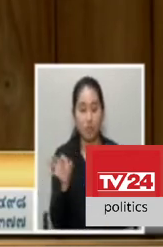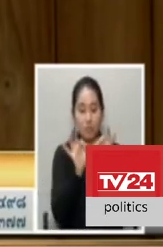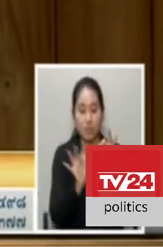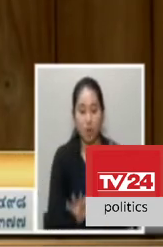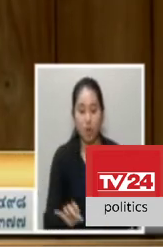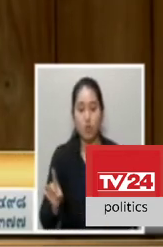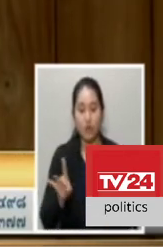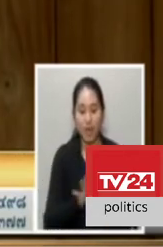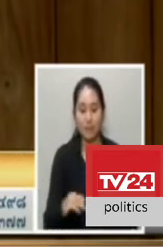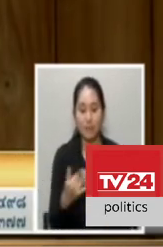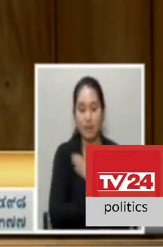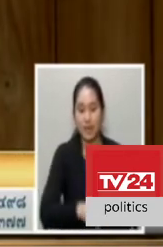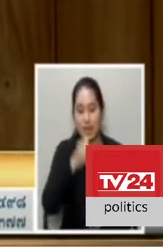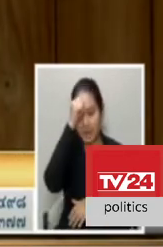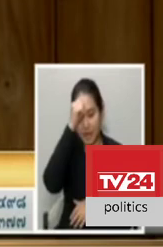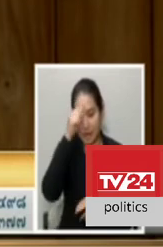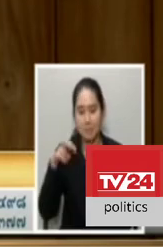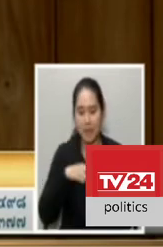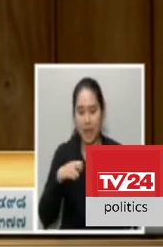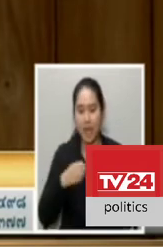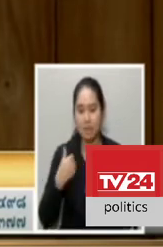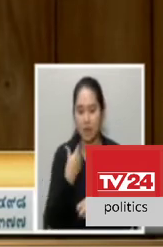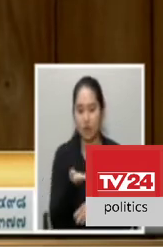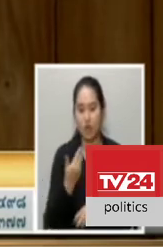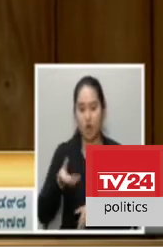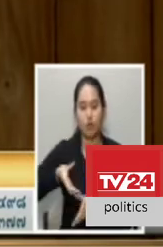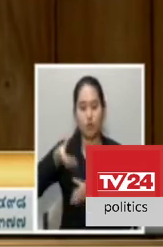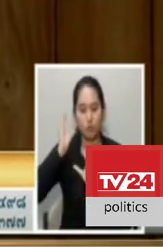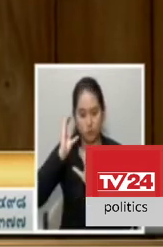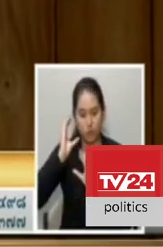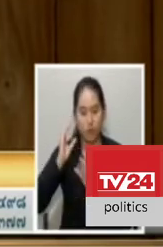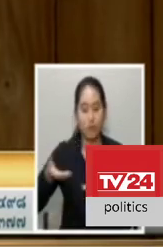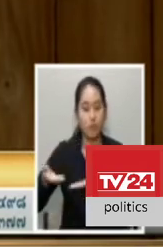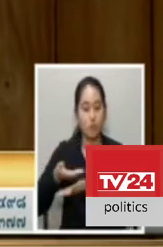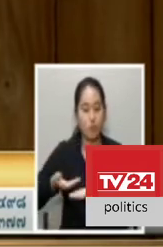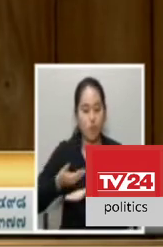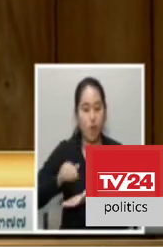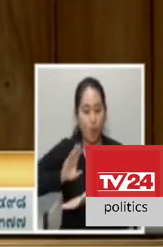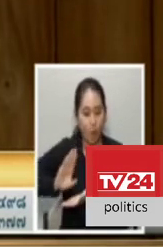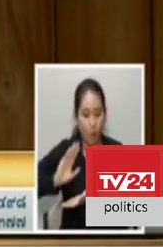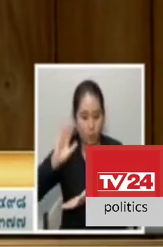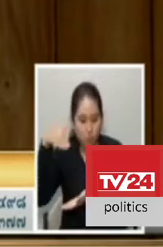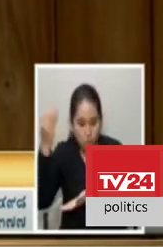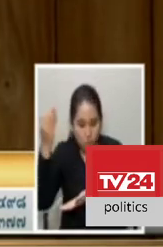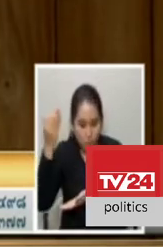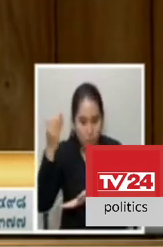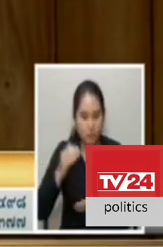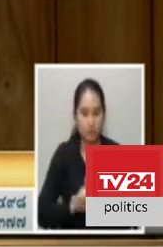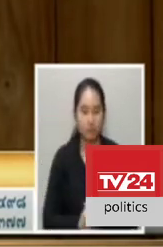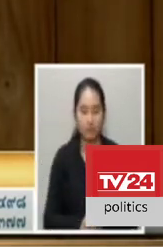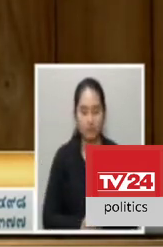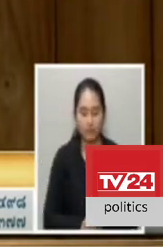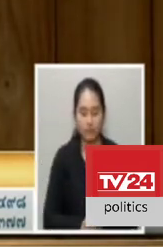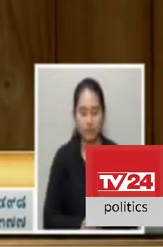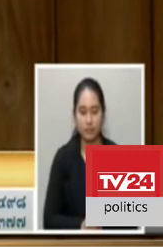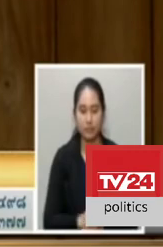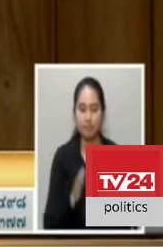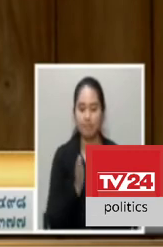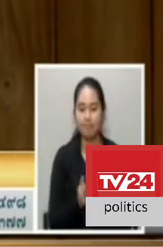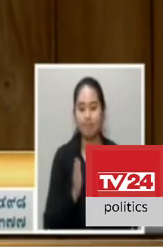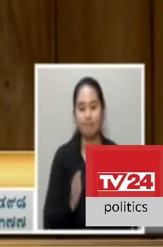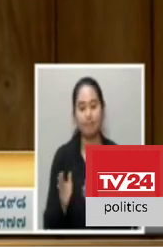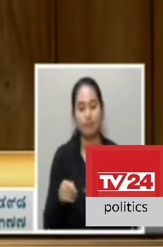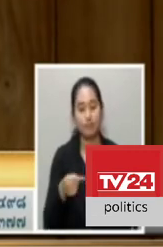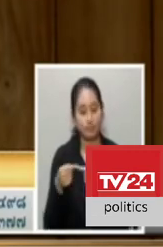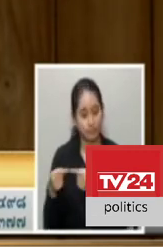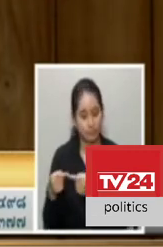มีปัญหาและขอเอาเรื่องนี้กลับไปหารือและหาทางที่จะดำเนินการกันต่อไป